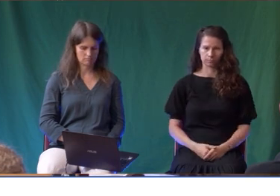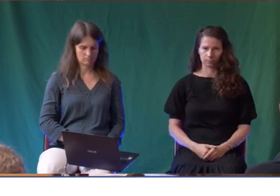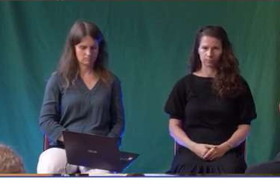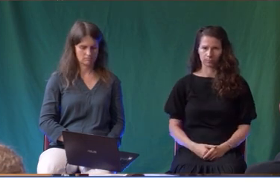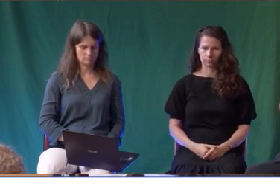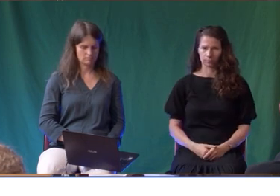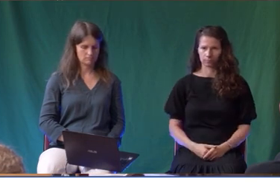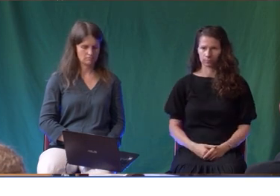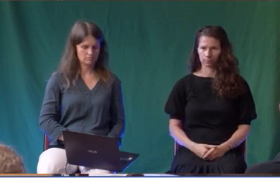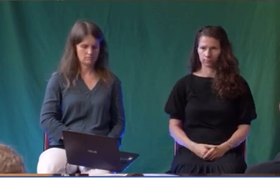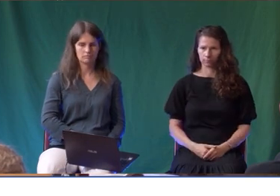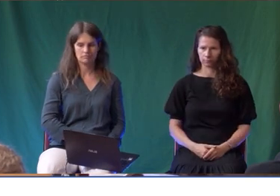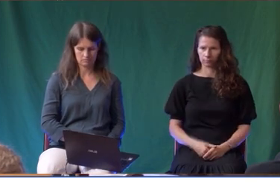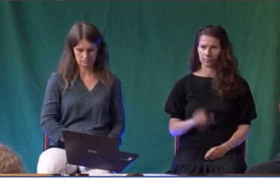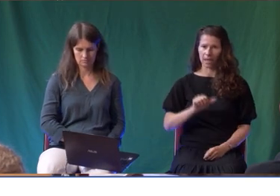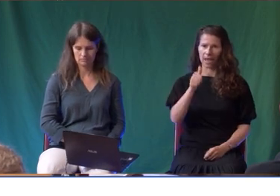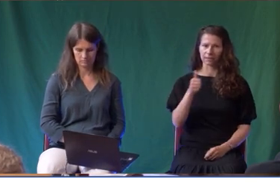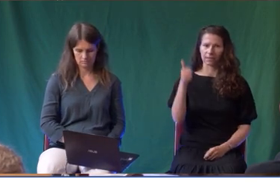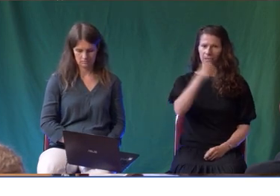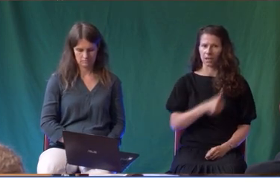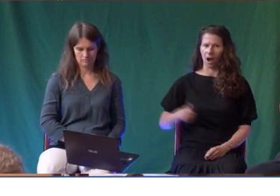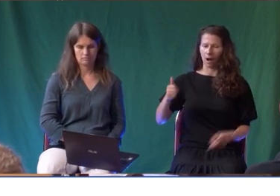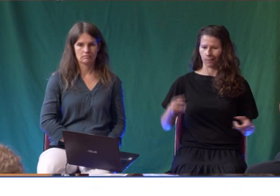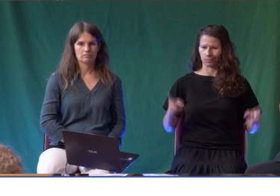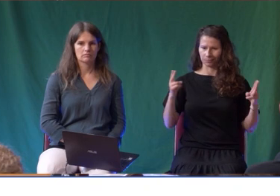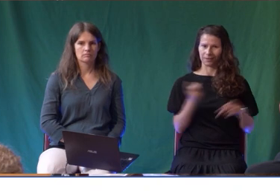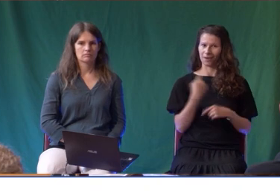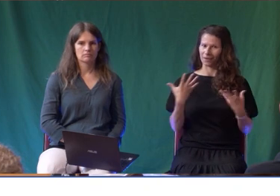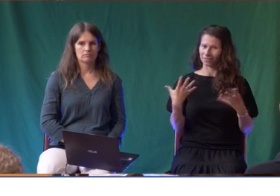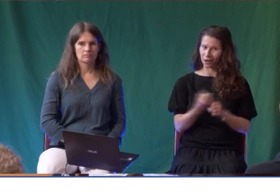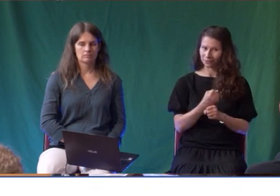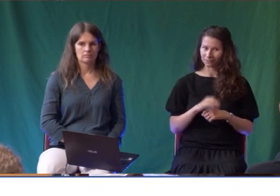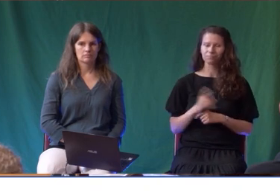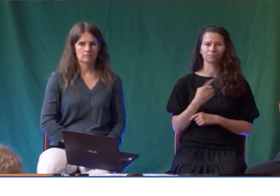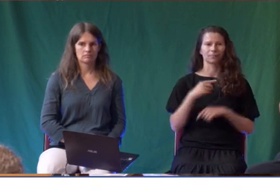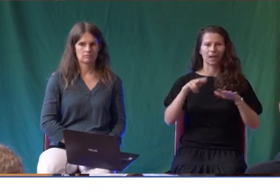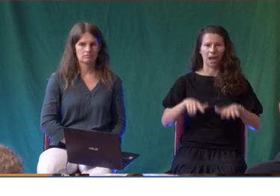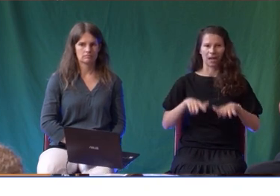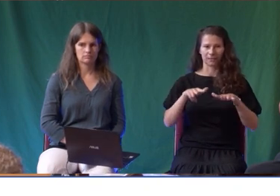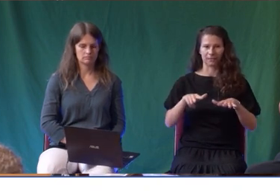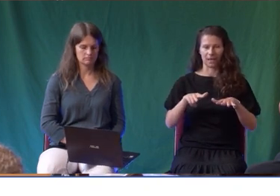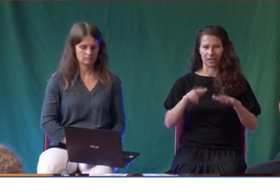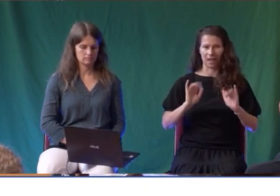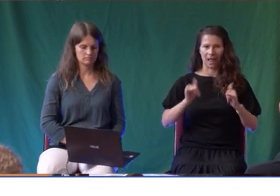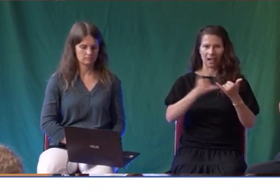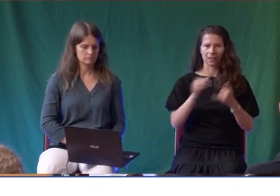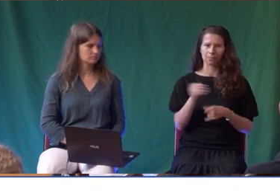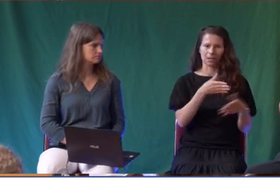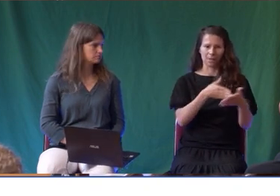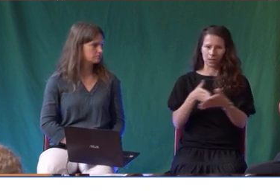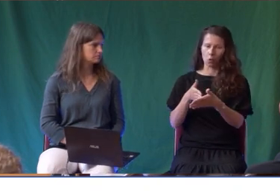was haben wir im ersten Jahr geschafft wir haben 18 Eltern mit Behinderung